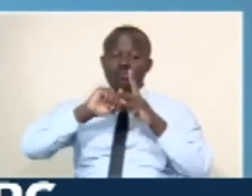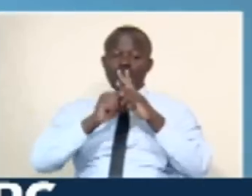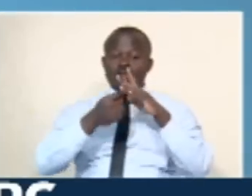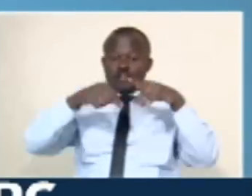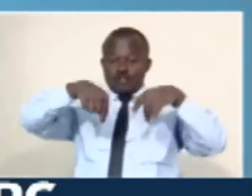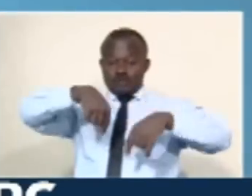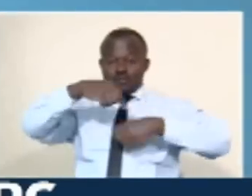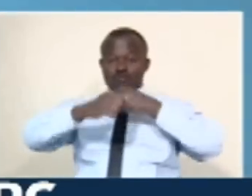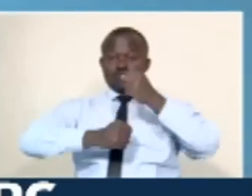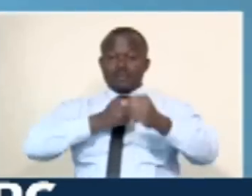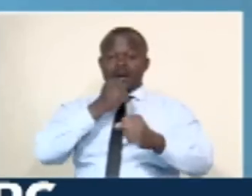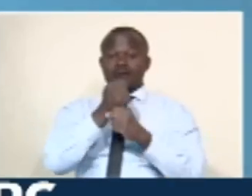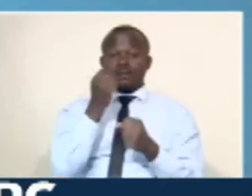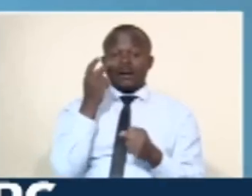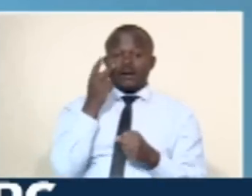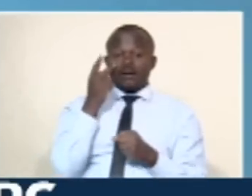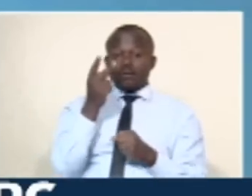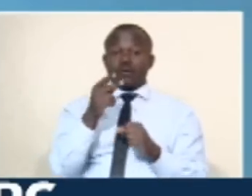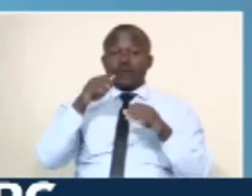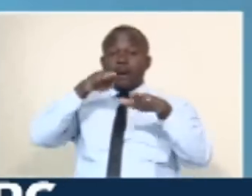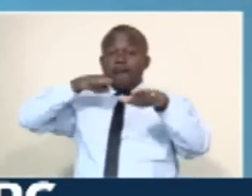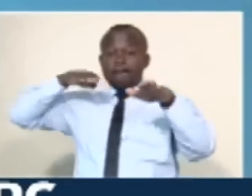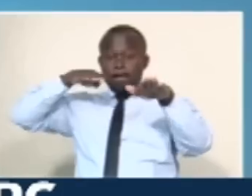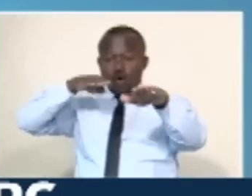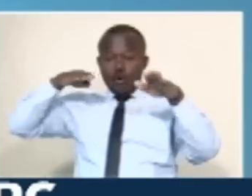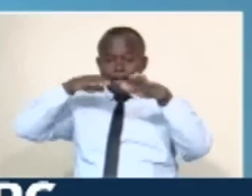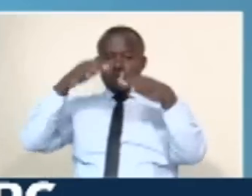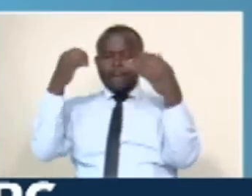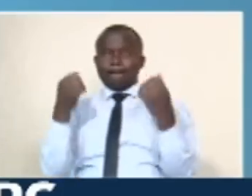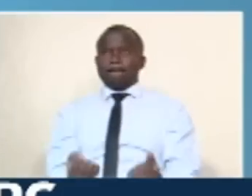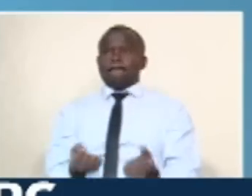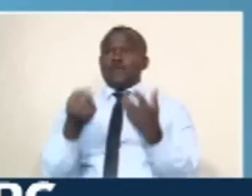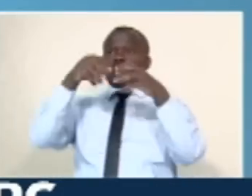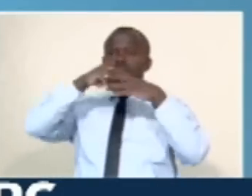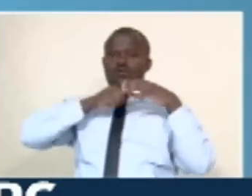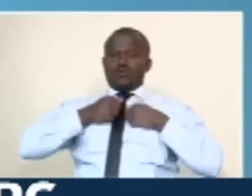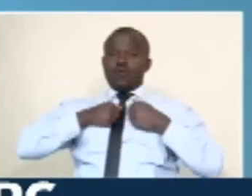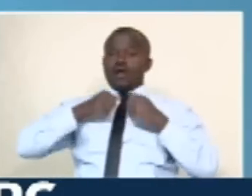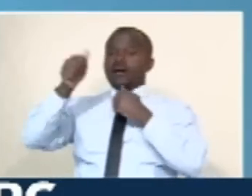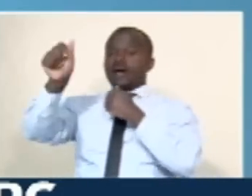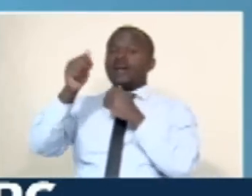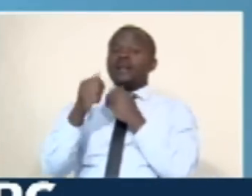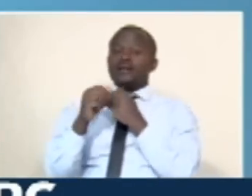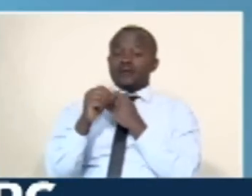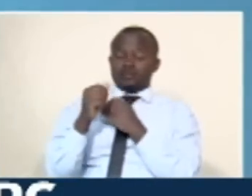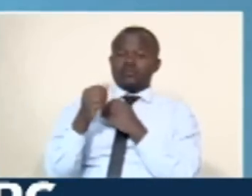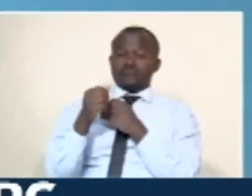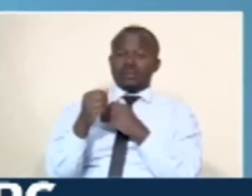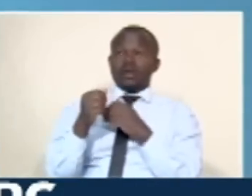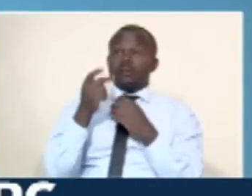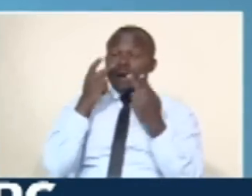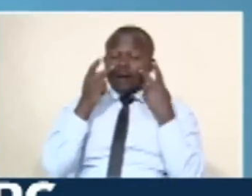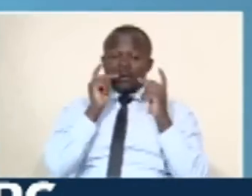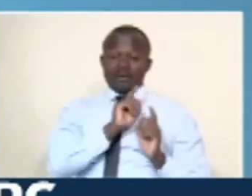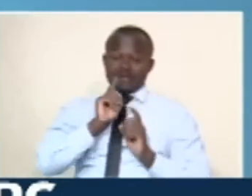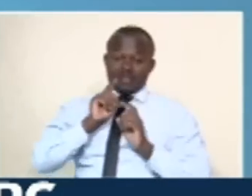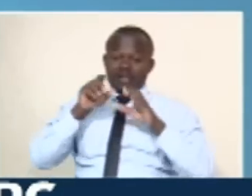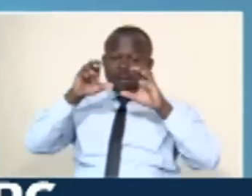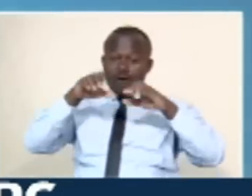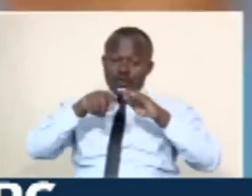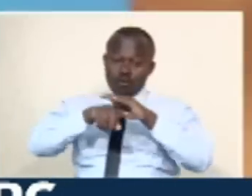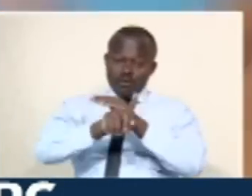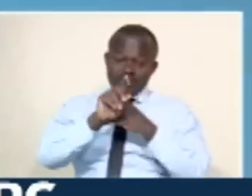mwaka mwarabibonye ibisasu byitwa rokete byarashwe mu Rwanda, mwabonye abasirikare ba Congo binjira mu Rwanda